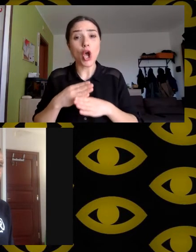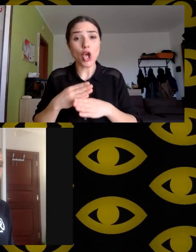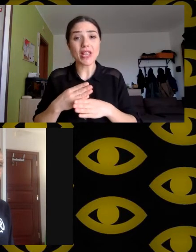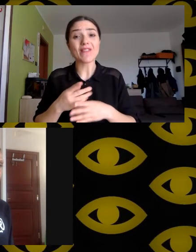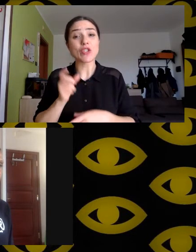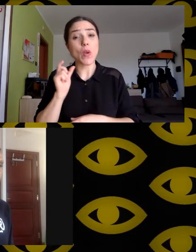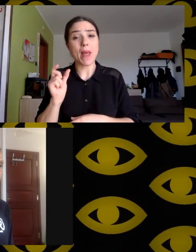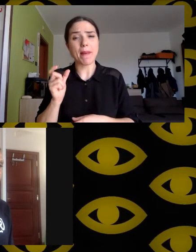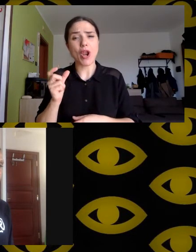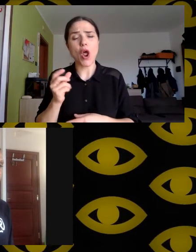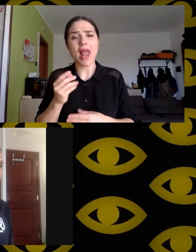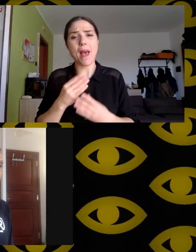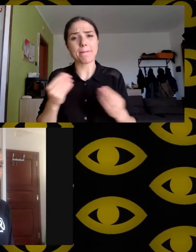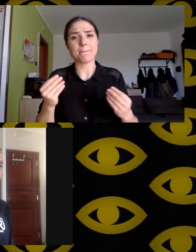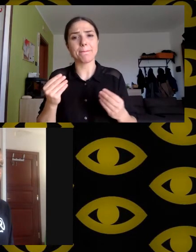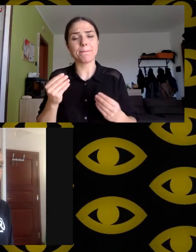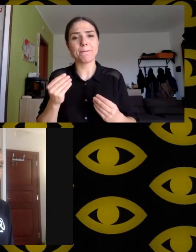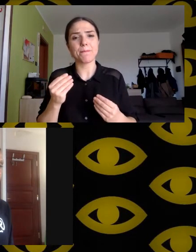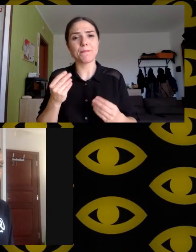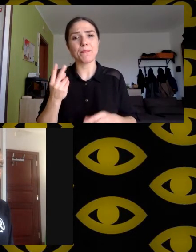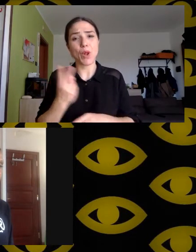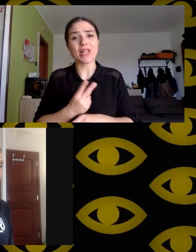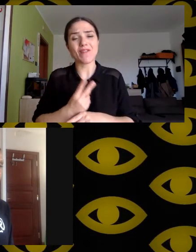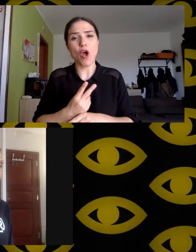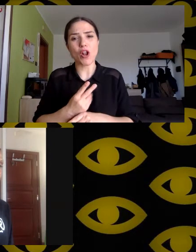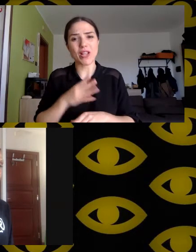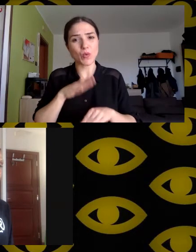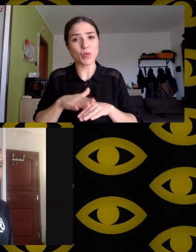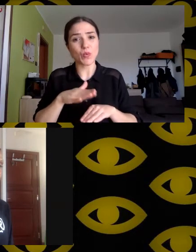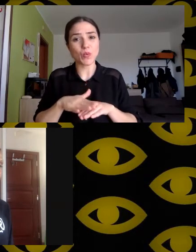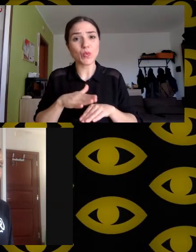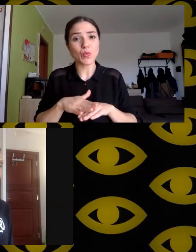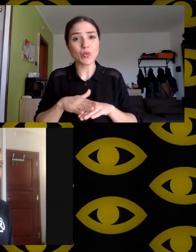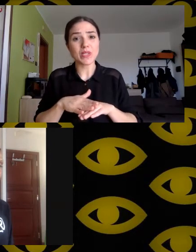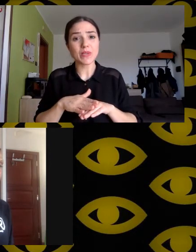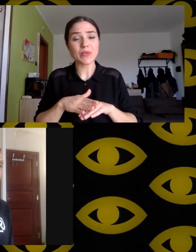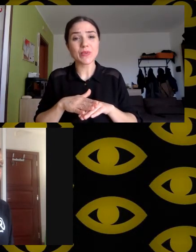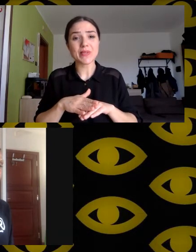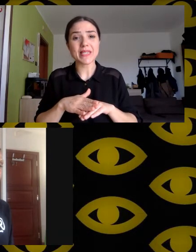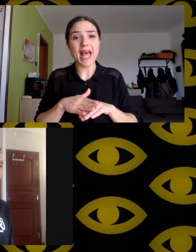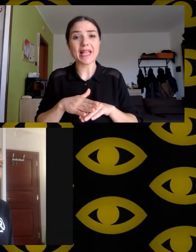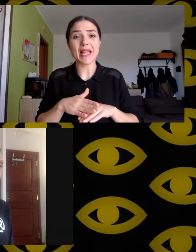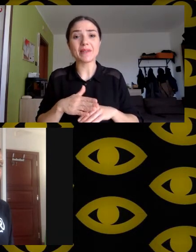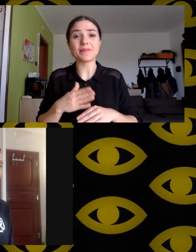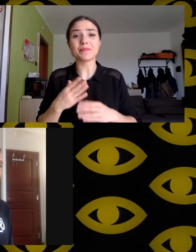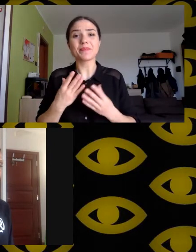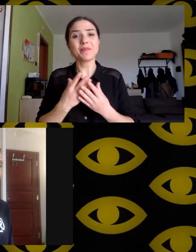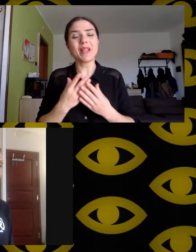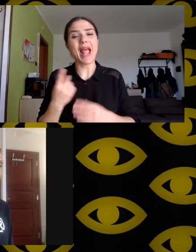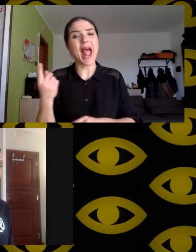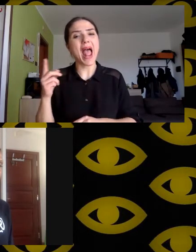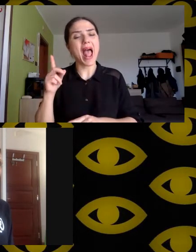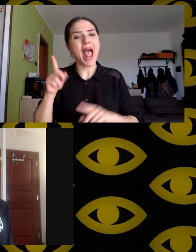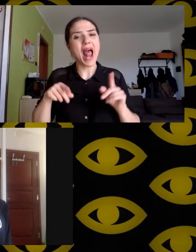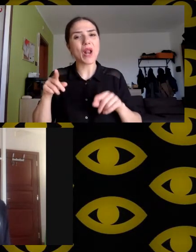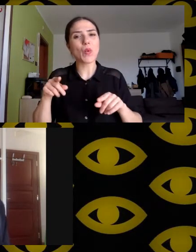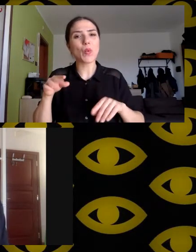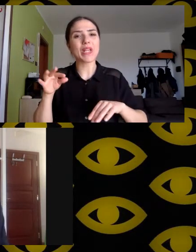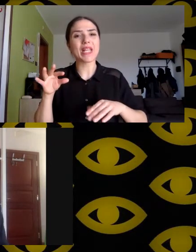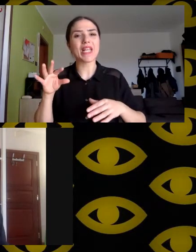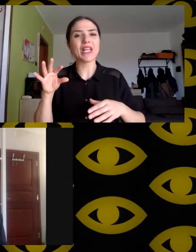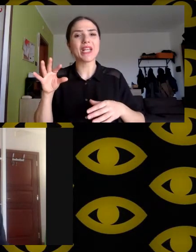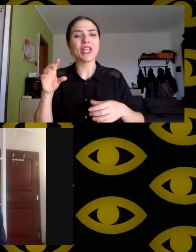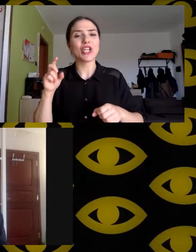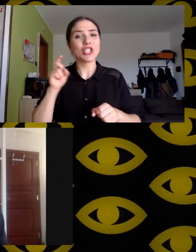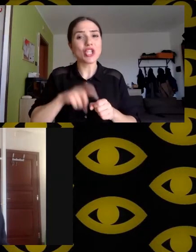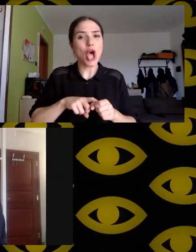diverse volte in un video che abbiamo pubblicato la settimana scorsa sulla nostra pagina, dove alcuni soci hanno detto una parola, una frase